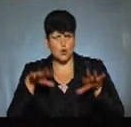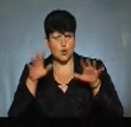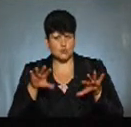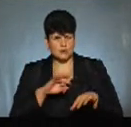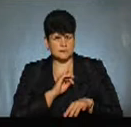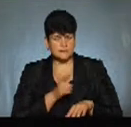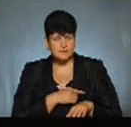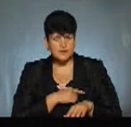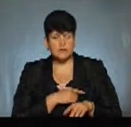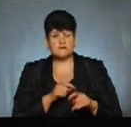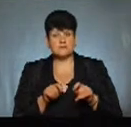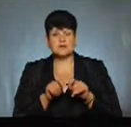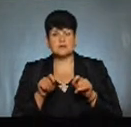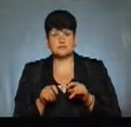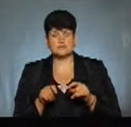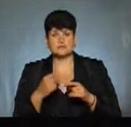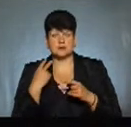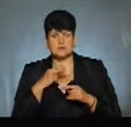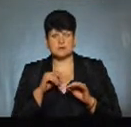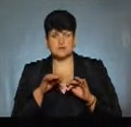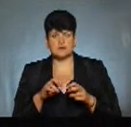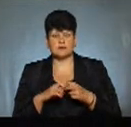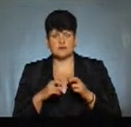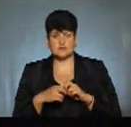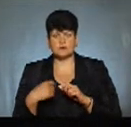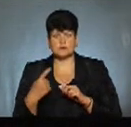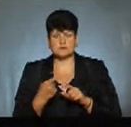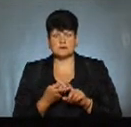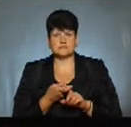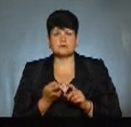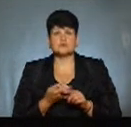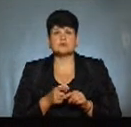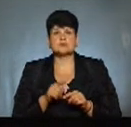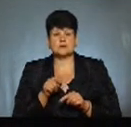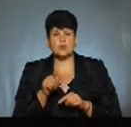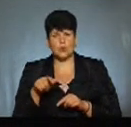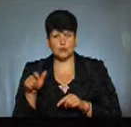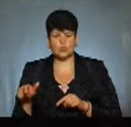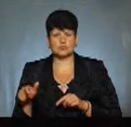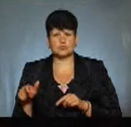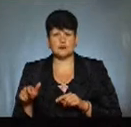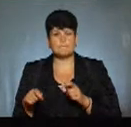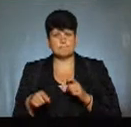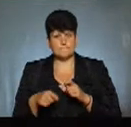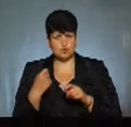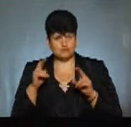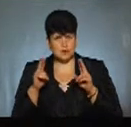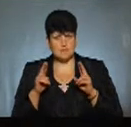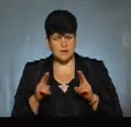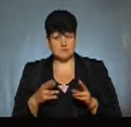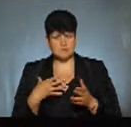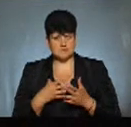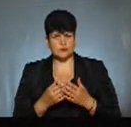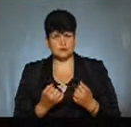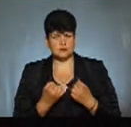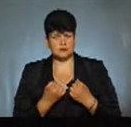також порушено кримінальну справу в Івано-Франківській області саме через це? Чи люди безпосередньо порушили правила власної безпеки,